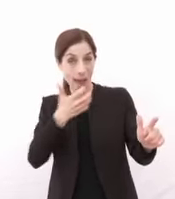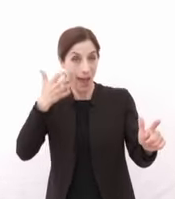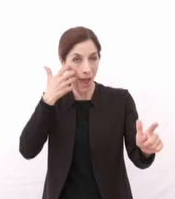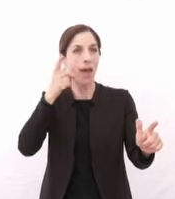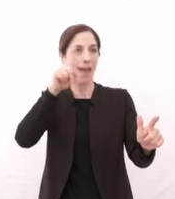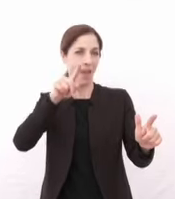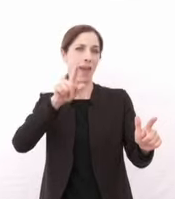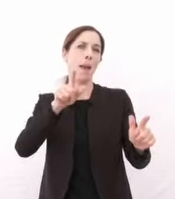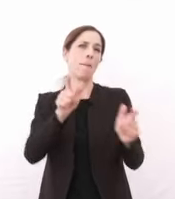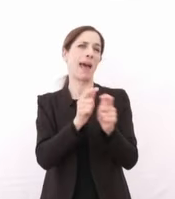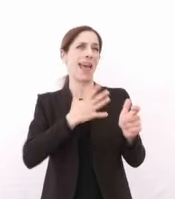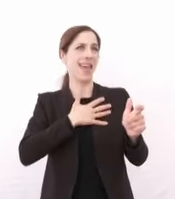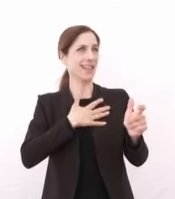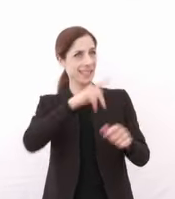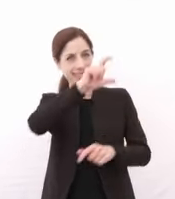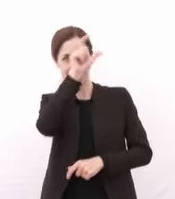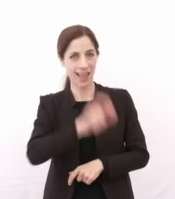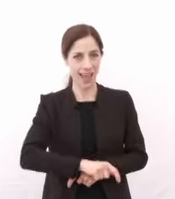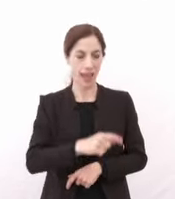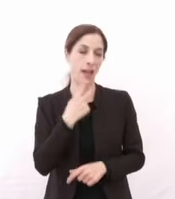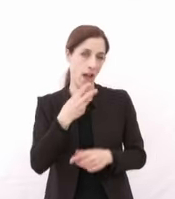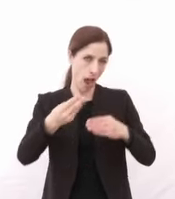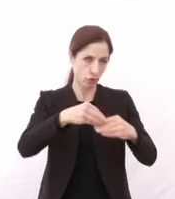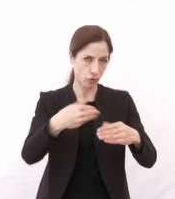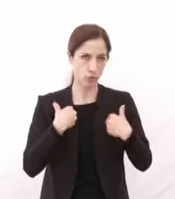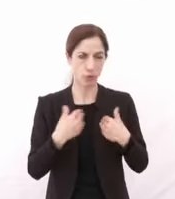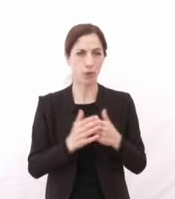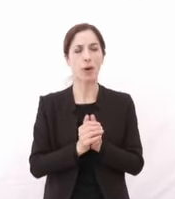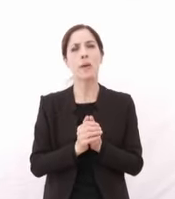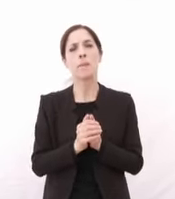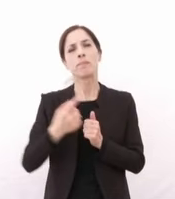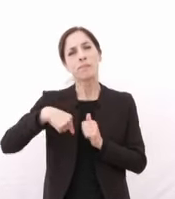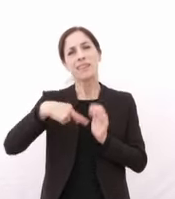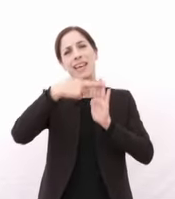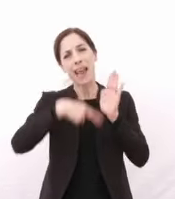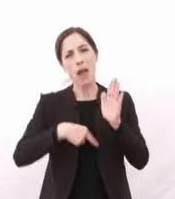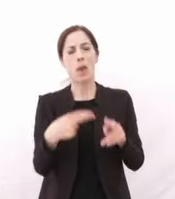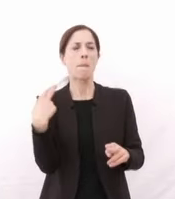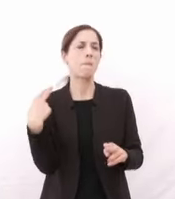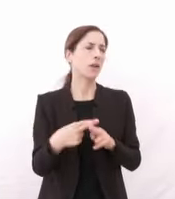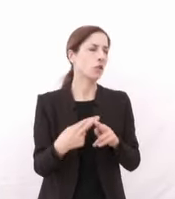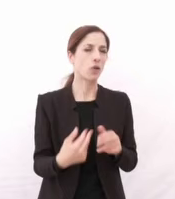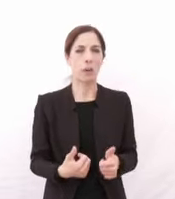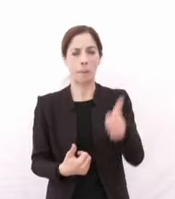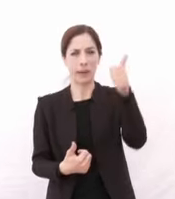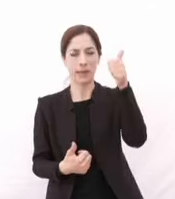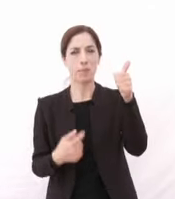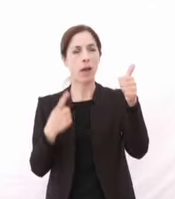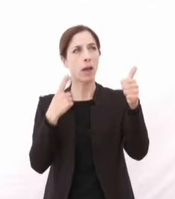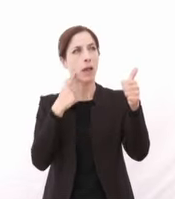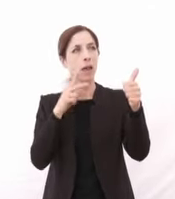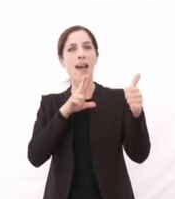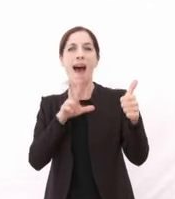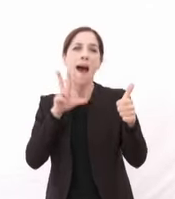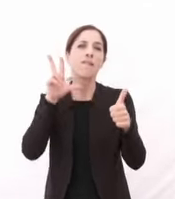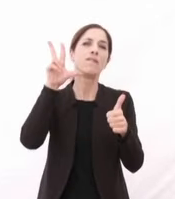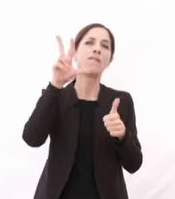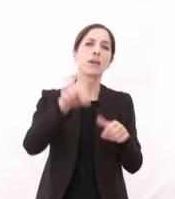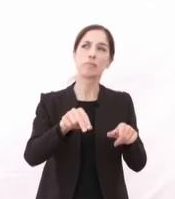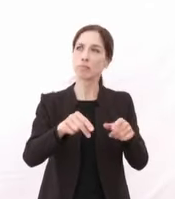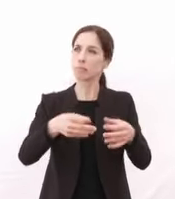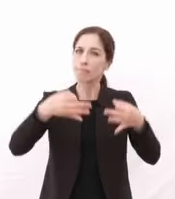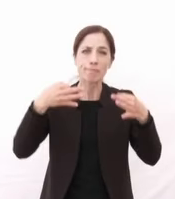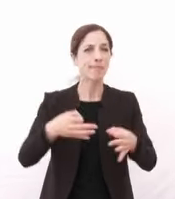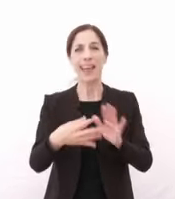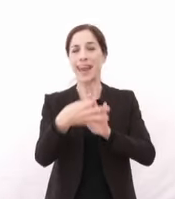ancora, abbiamo assoluto bisogno di regole, sentiamo inderogabile la necessità dell'affermazione delle regole,